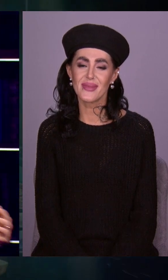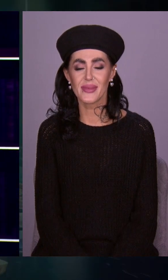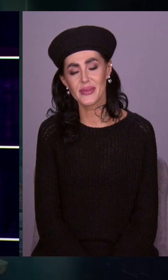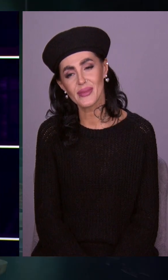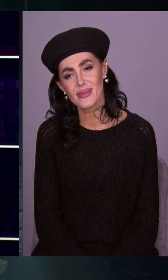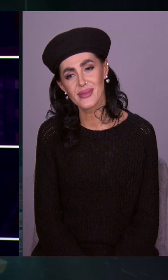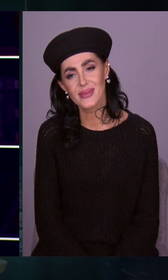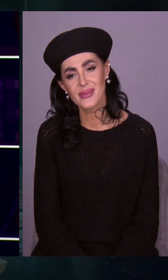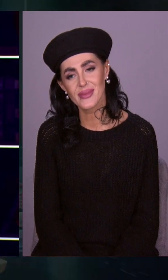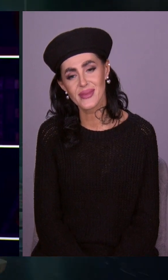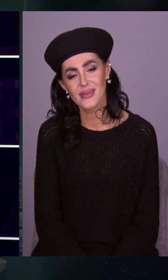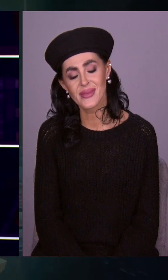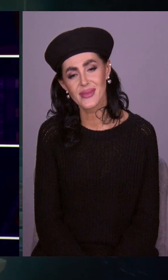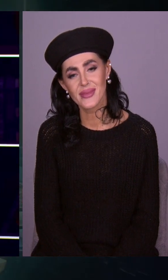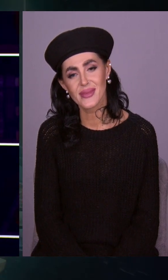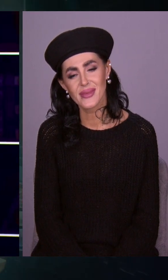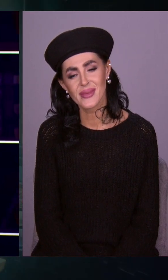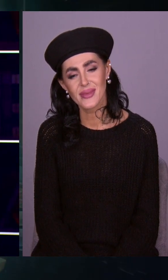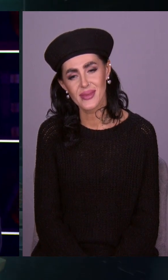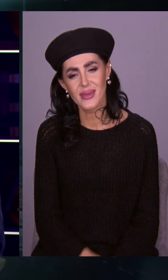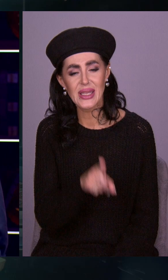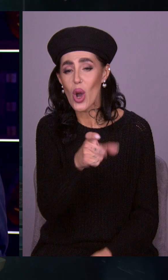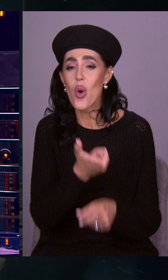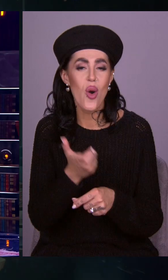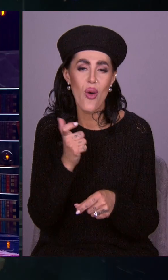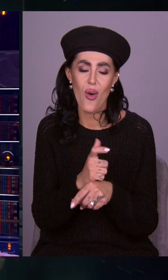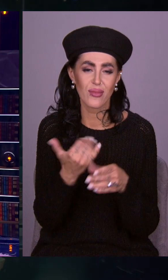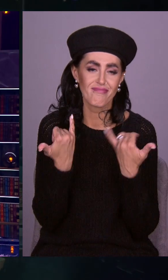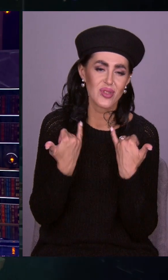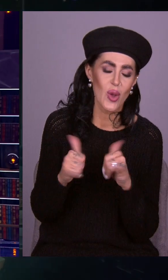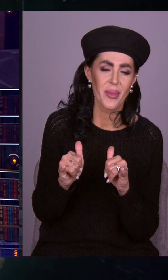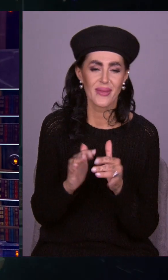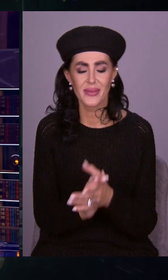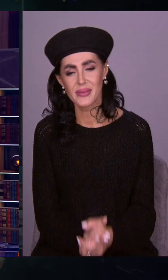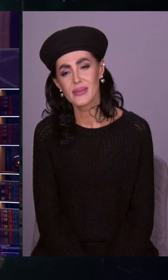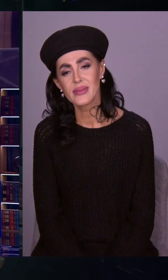Дякуємо тобі дуже. Ти просто неймовірна, ти фантастична.